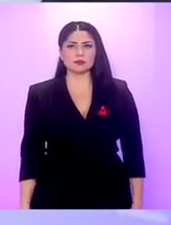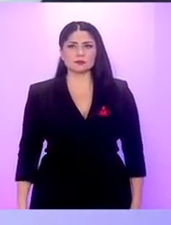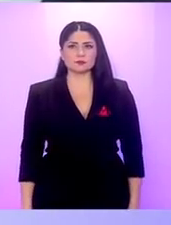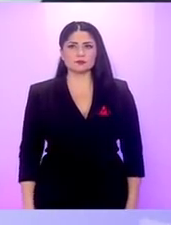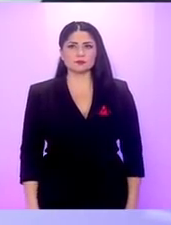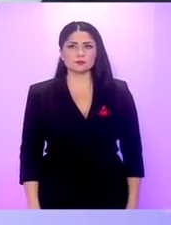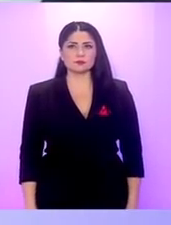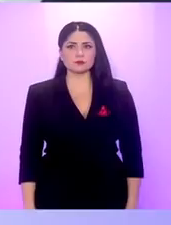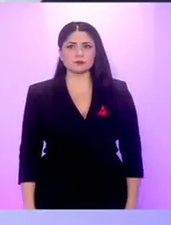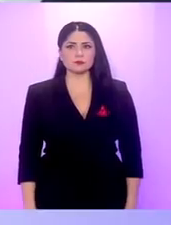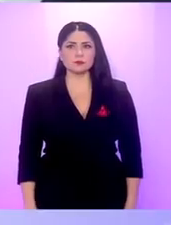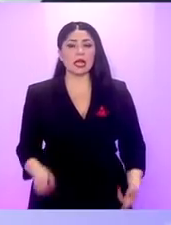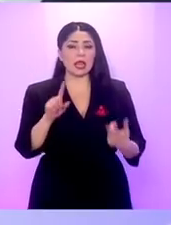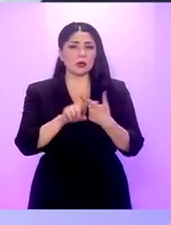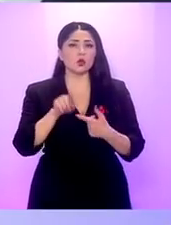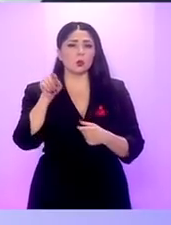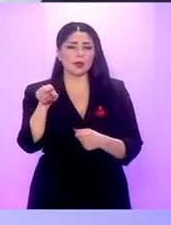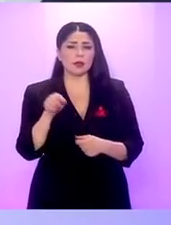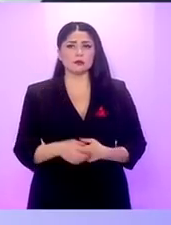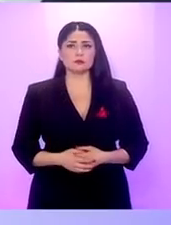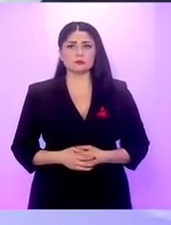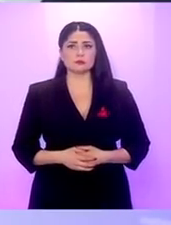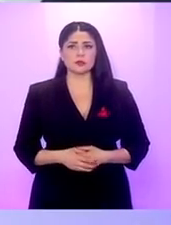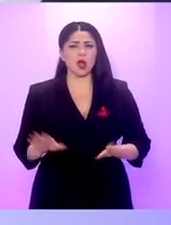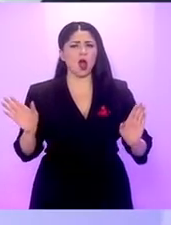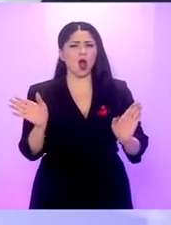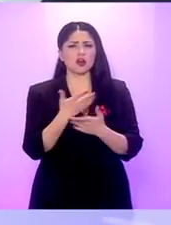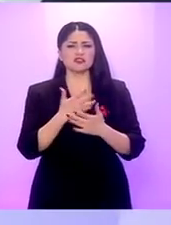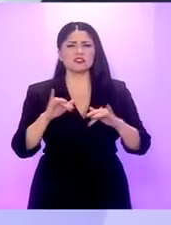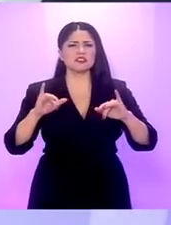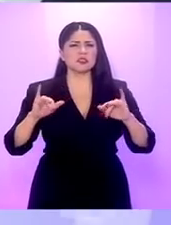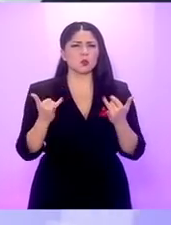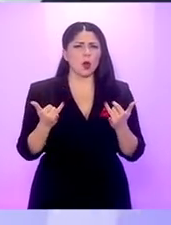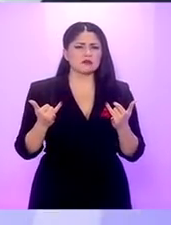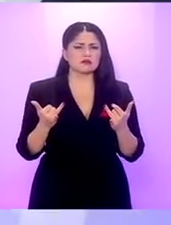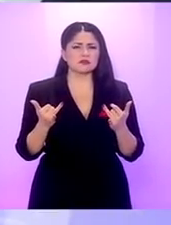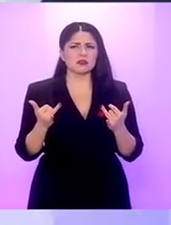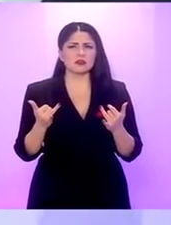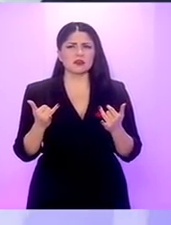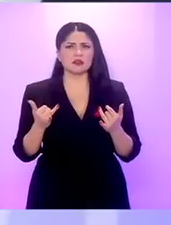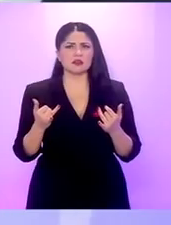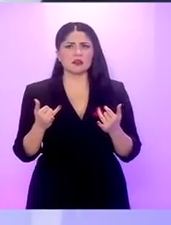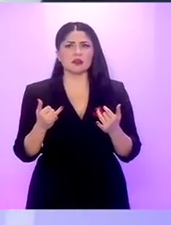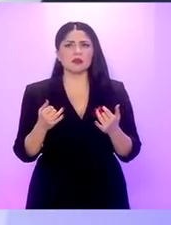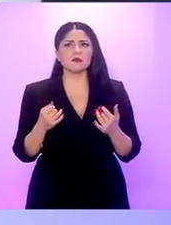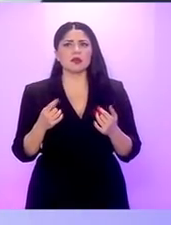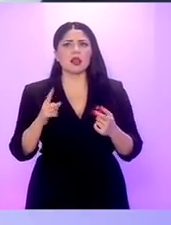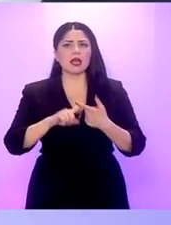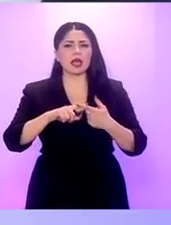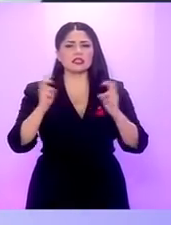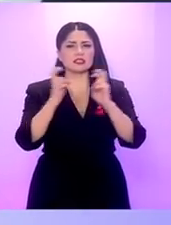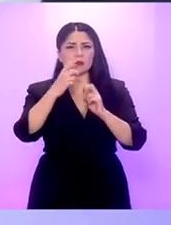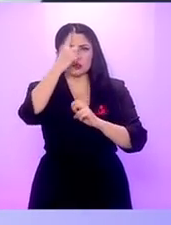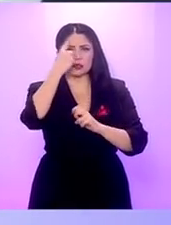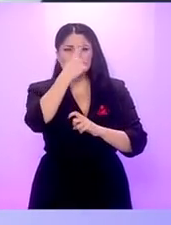în jurul numelui Vlad Voiculescu, că de fapt orice accident, orice s-a întâmplat în ceea ce privește sistemul sanitar,